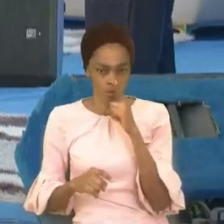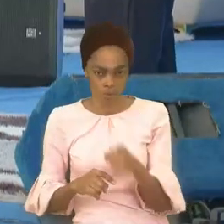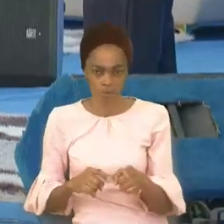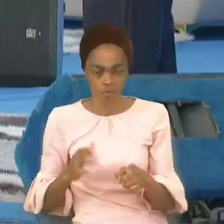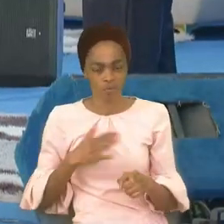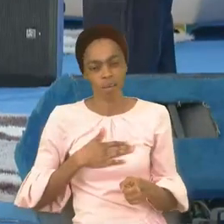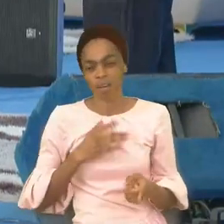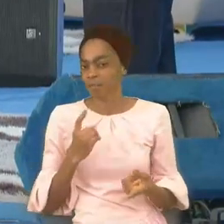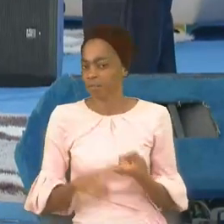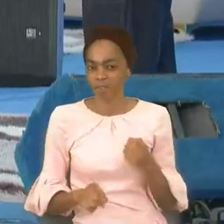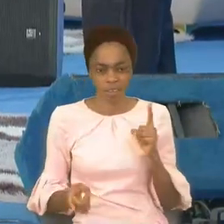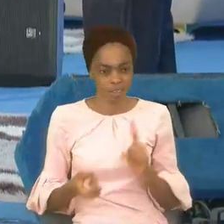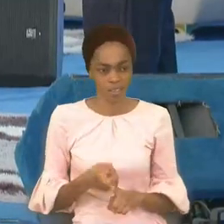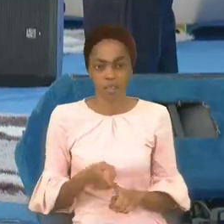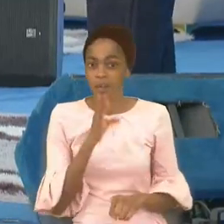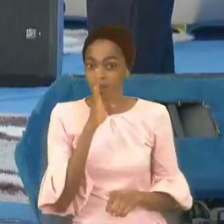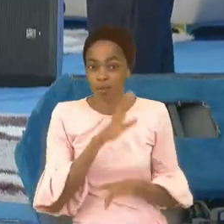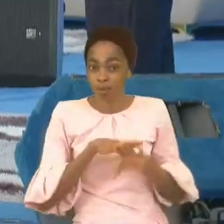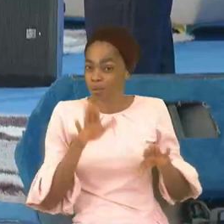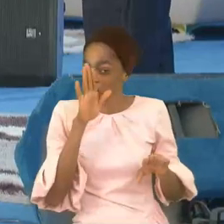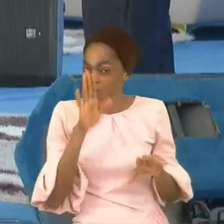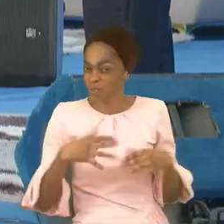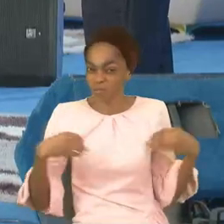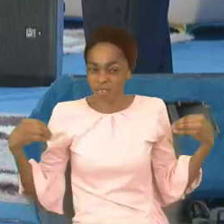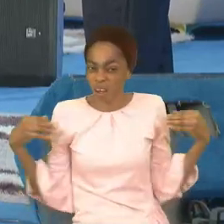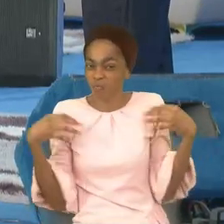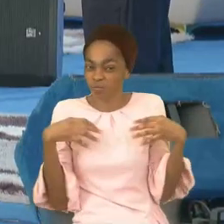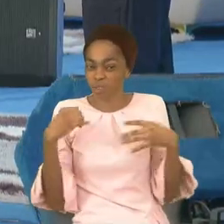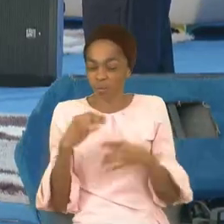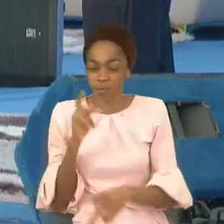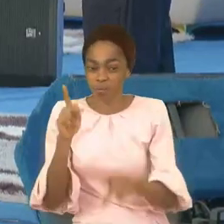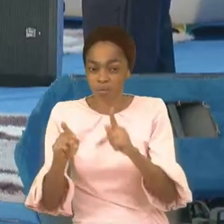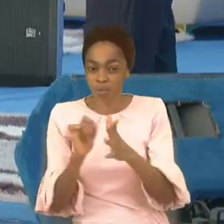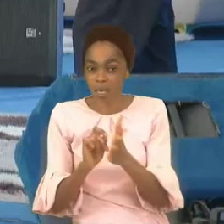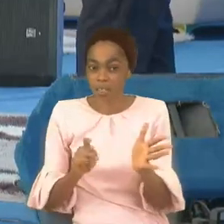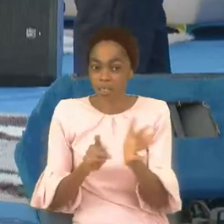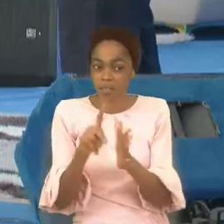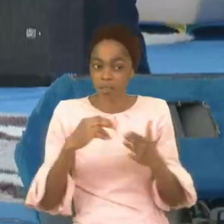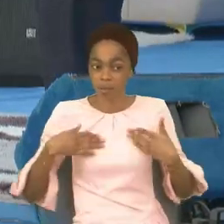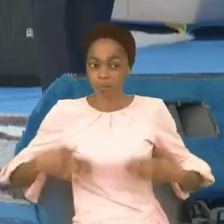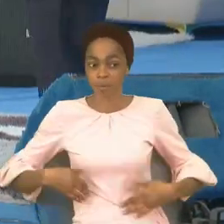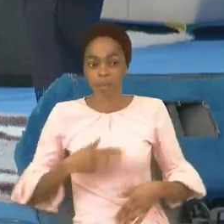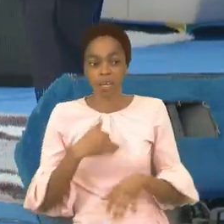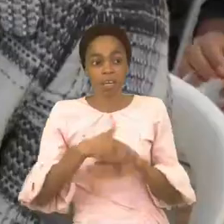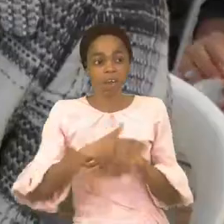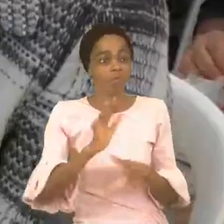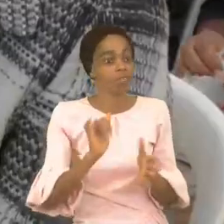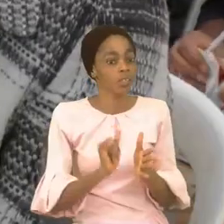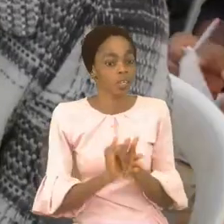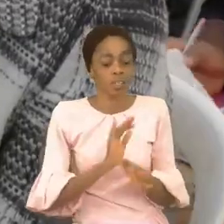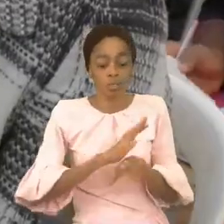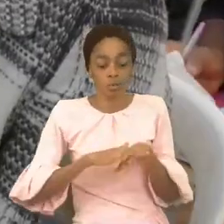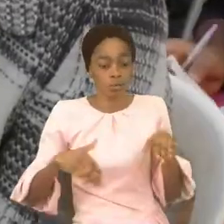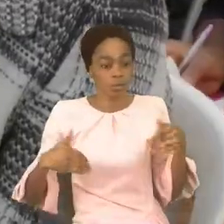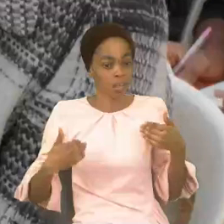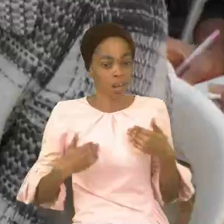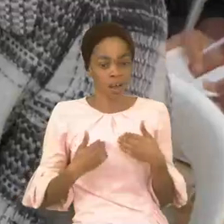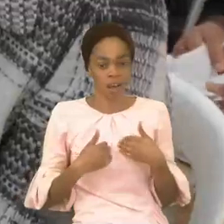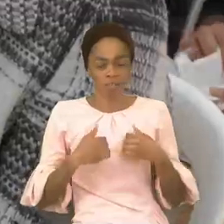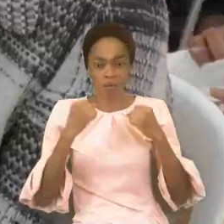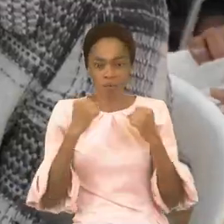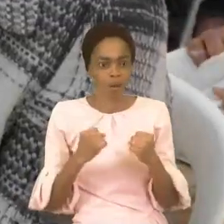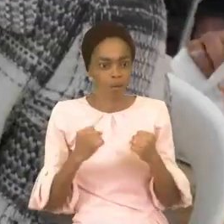amis, ne craignez pas ceux qui tuent le corps et qui, après cela, ne peuvent rien faire de